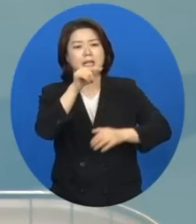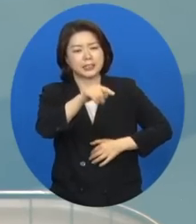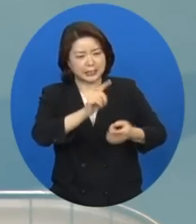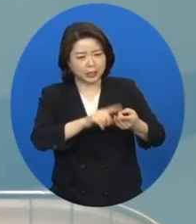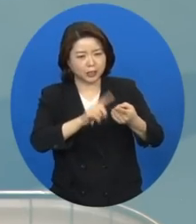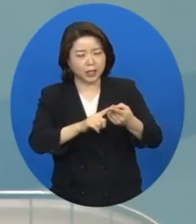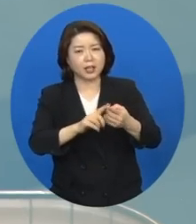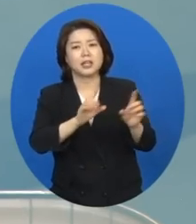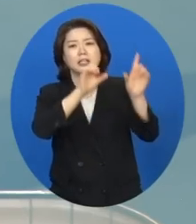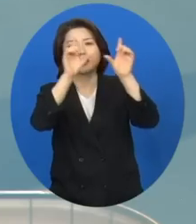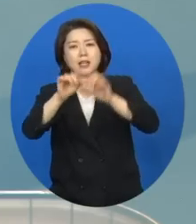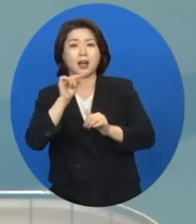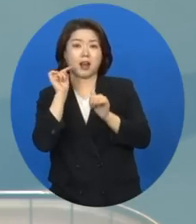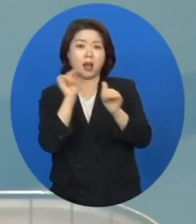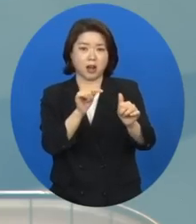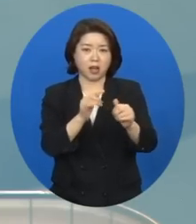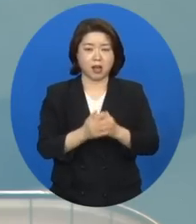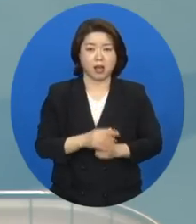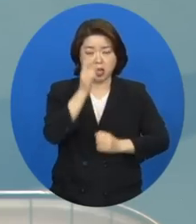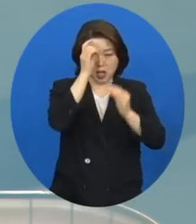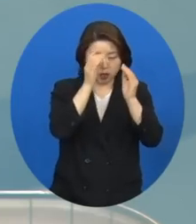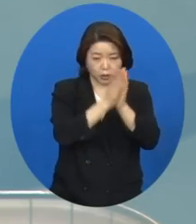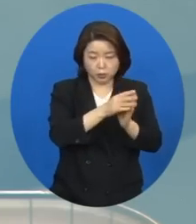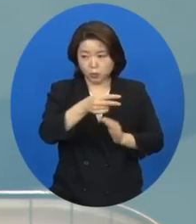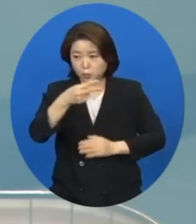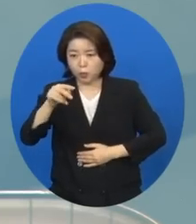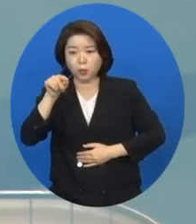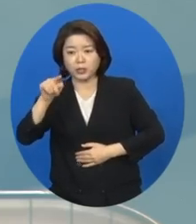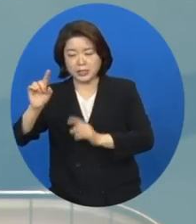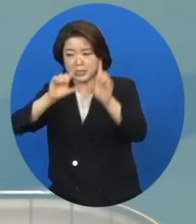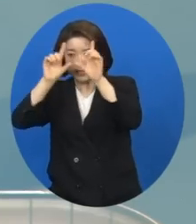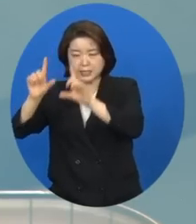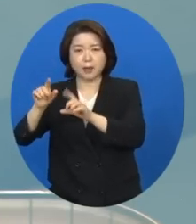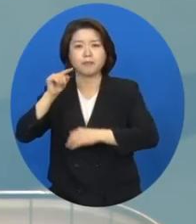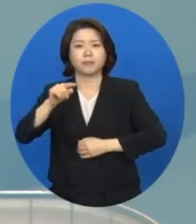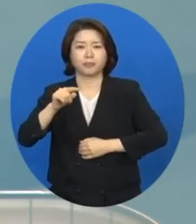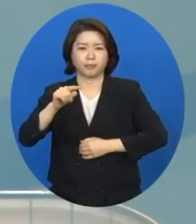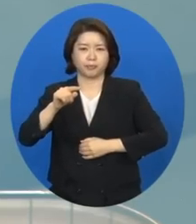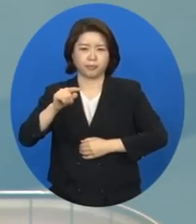삶이라는 거예요. 기도가 꼭 너의 삶과 똑같다는 거예요.